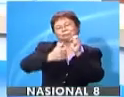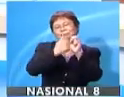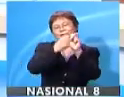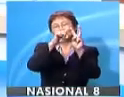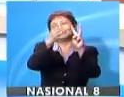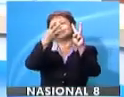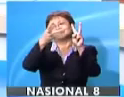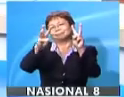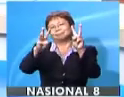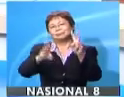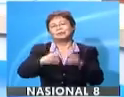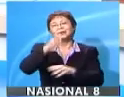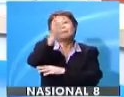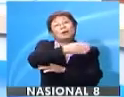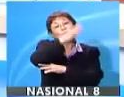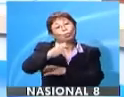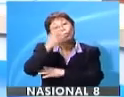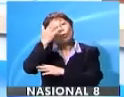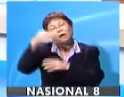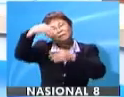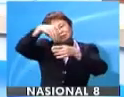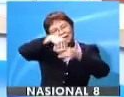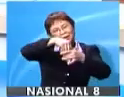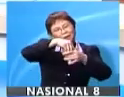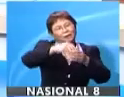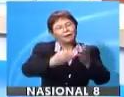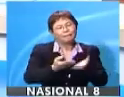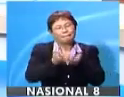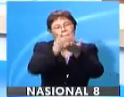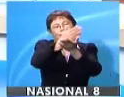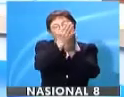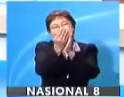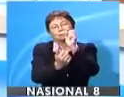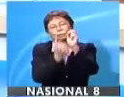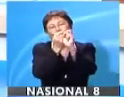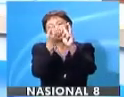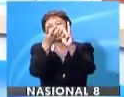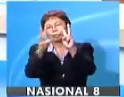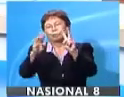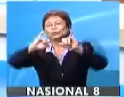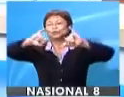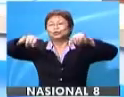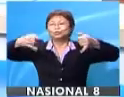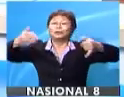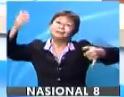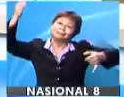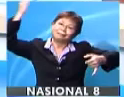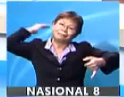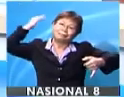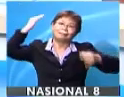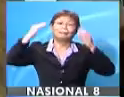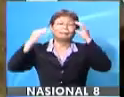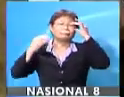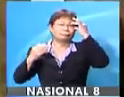hadapan. Pemansuhan tersebut antara yang terkandung dalam pembentangan bajet 2016 Jumaat lalu.